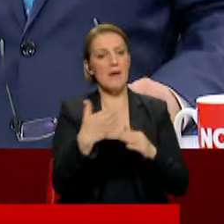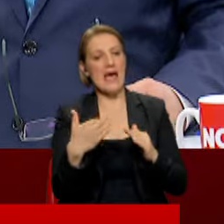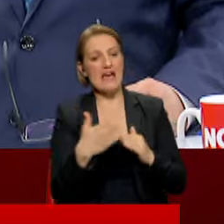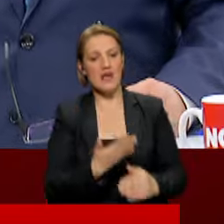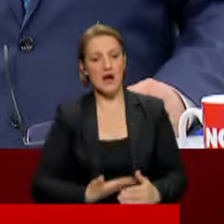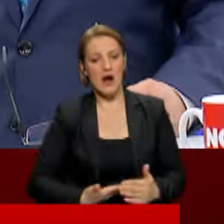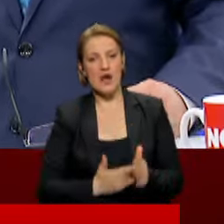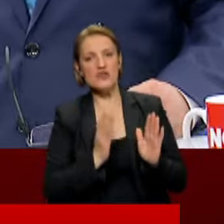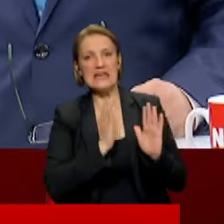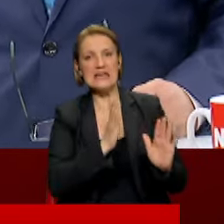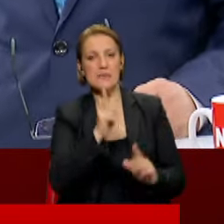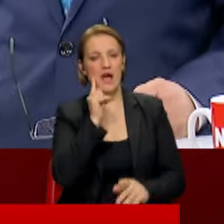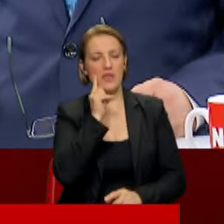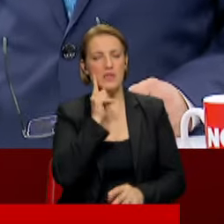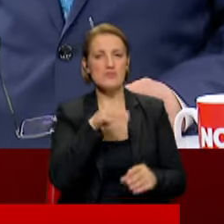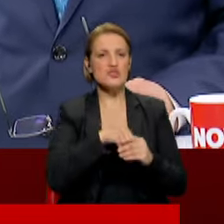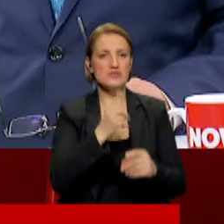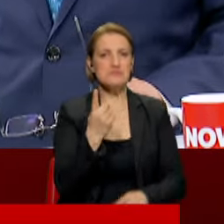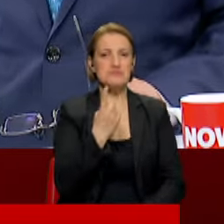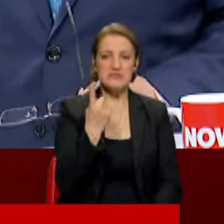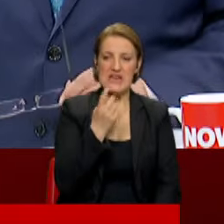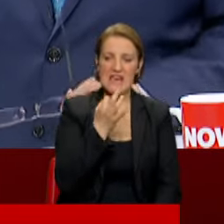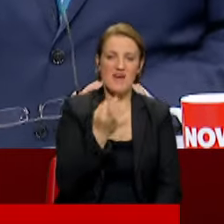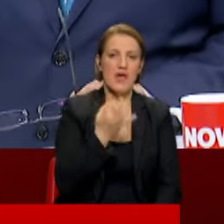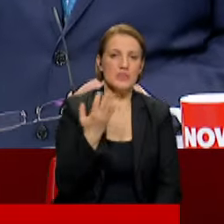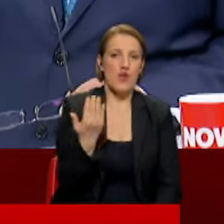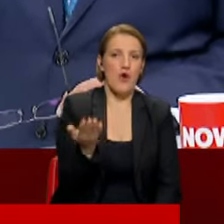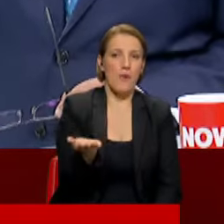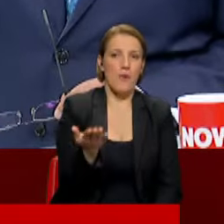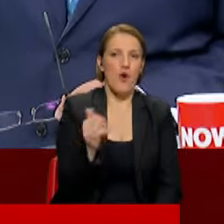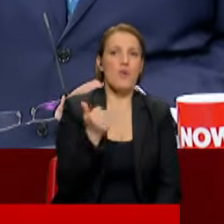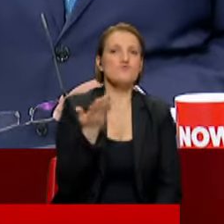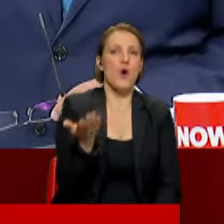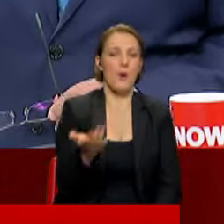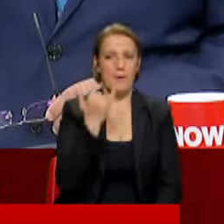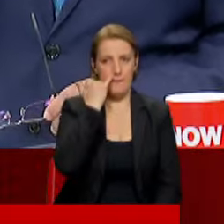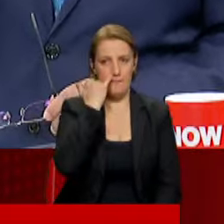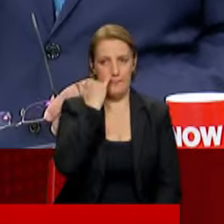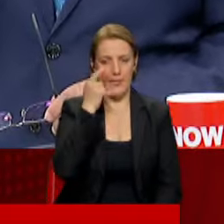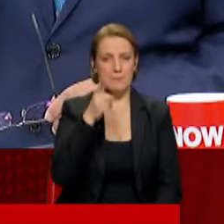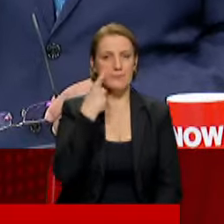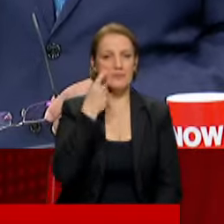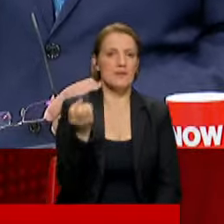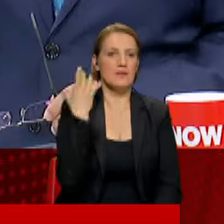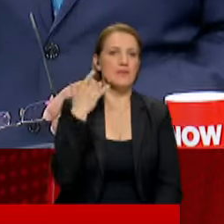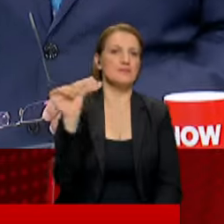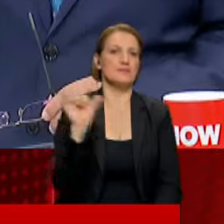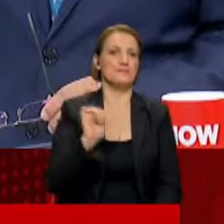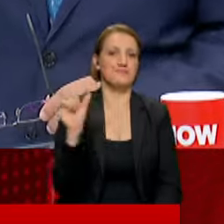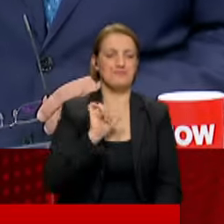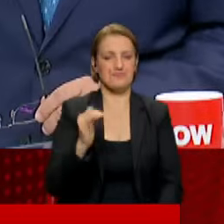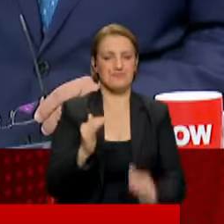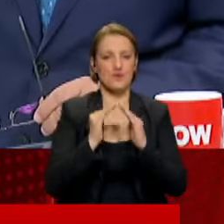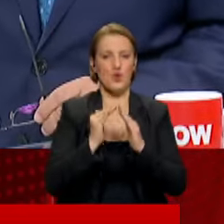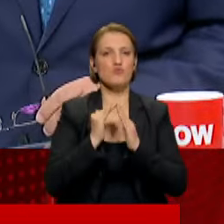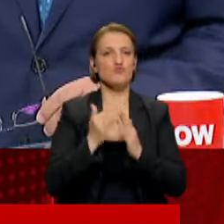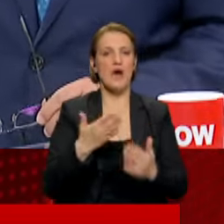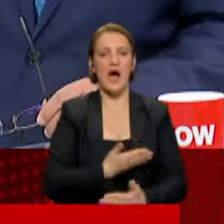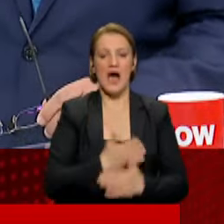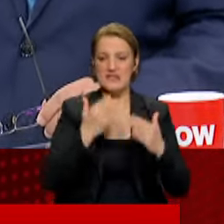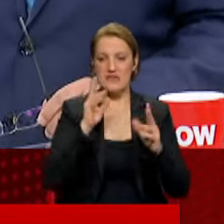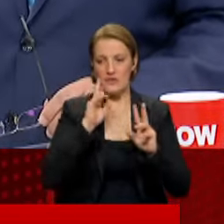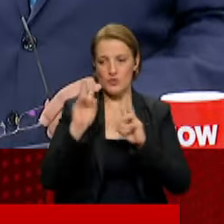karnı aç giden bir adam için bir şey ifade etmiyor Onun için biz bunları da göz ardı edemeyiz komşusu aç yatan